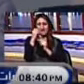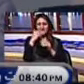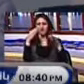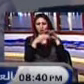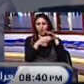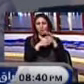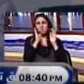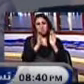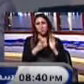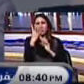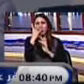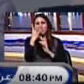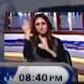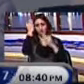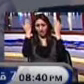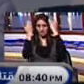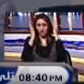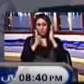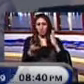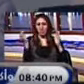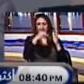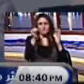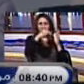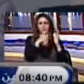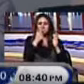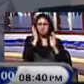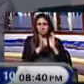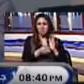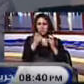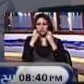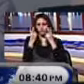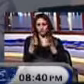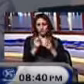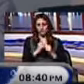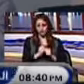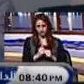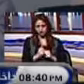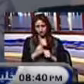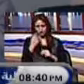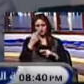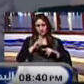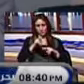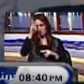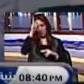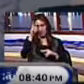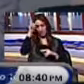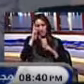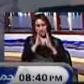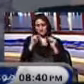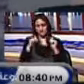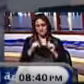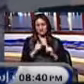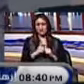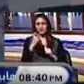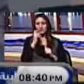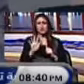مصابين في وقت واحد، ده بيساعد في اوقات الكوارث لا قدر الله. هنشوف التقارير وبعدين نشوف نشره احوال مصر ونرجع عشان الشعب